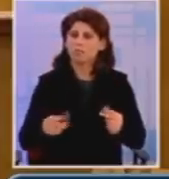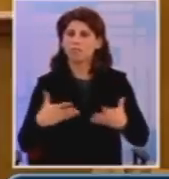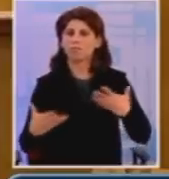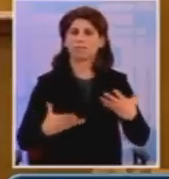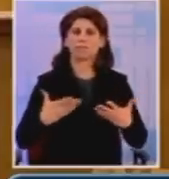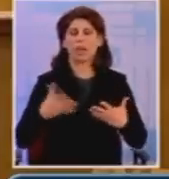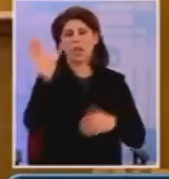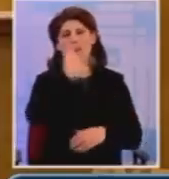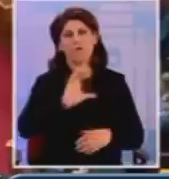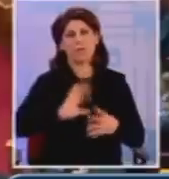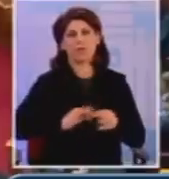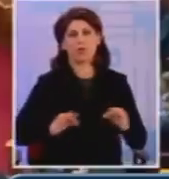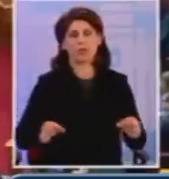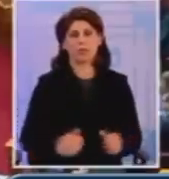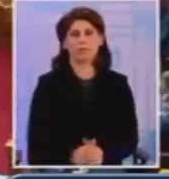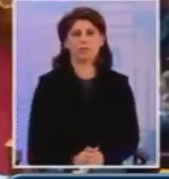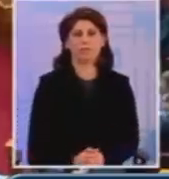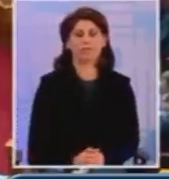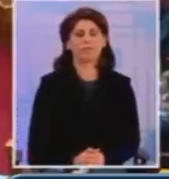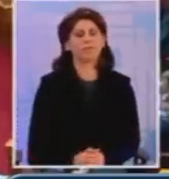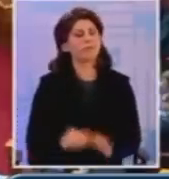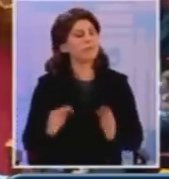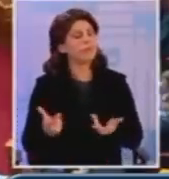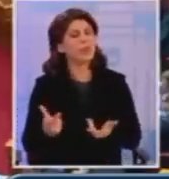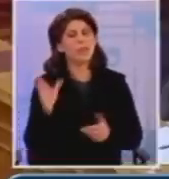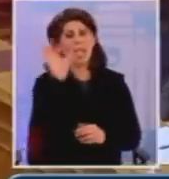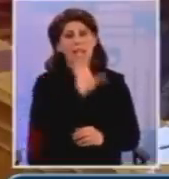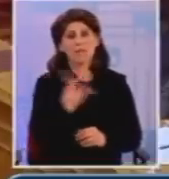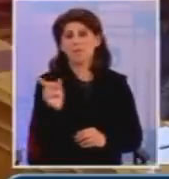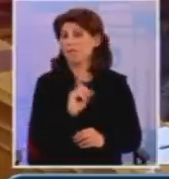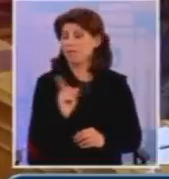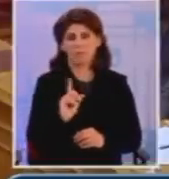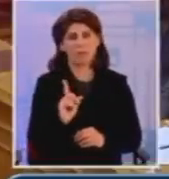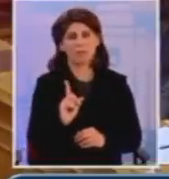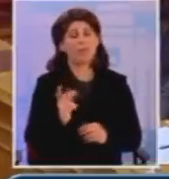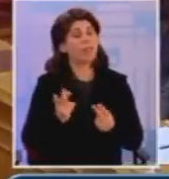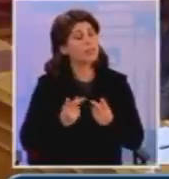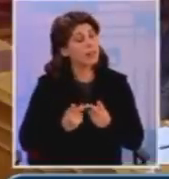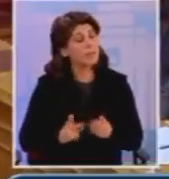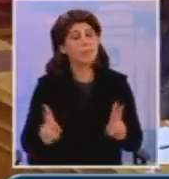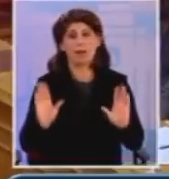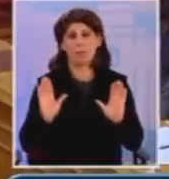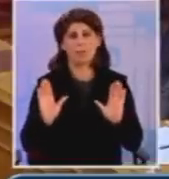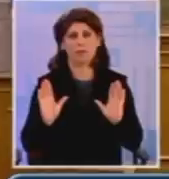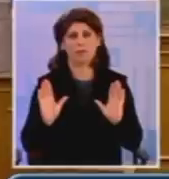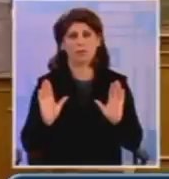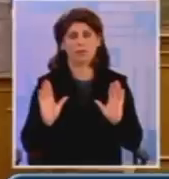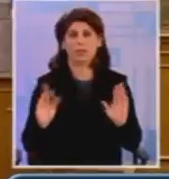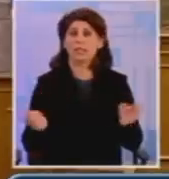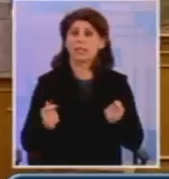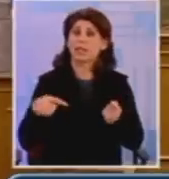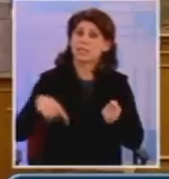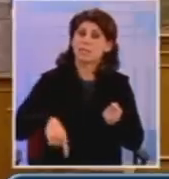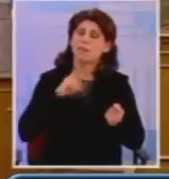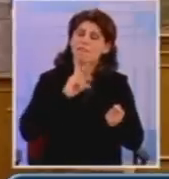ευρωπαϊκή ιστορία. Γιατί η Ευρώπη δεν πρέπει, δεν της επιτρέπεται να κάνει σήμερα